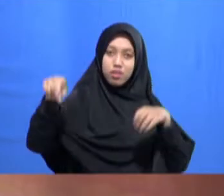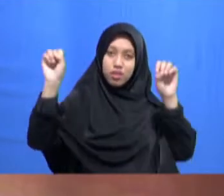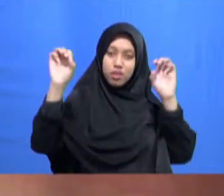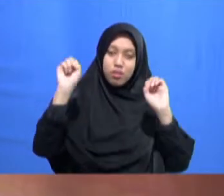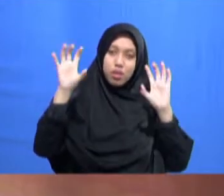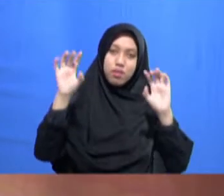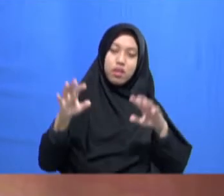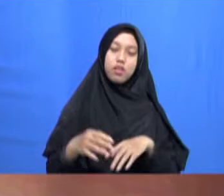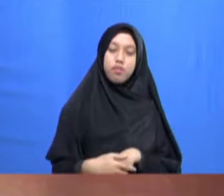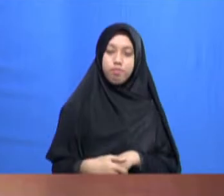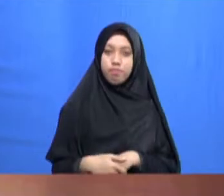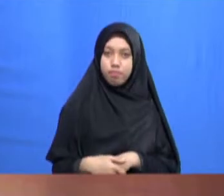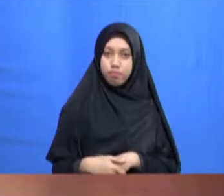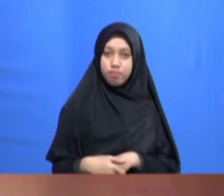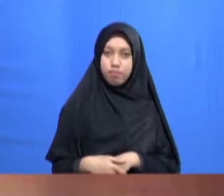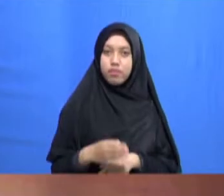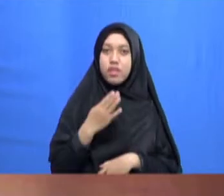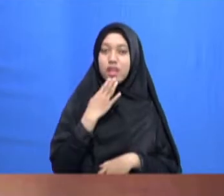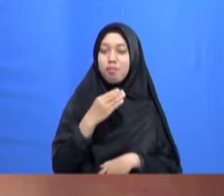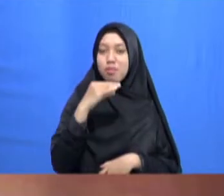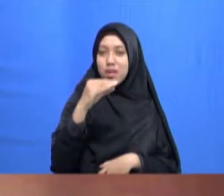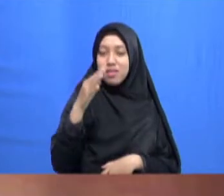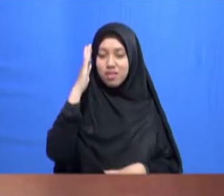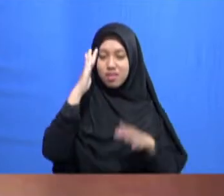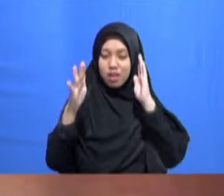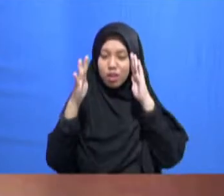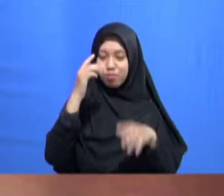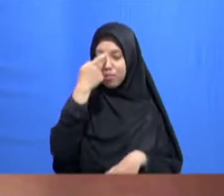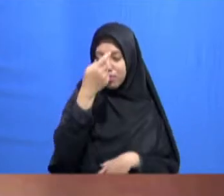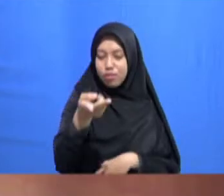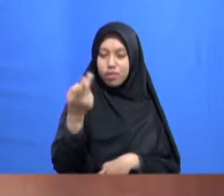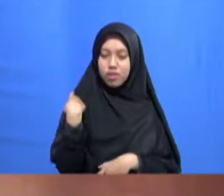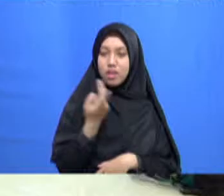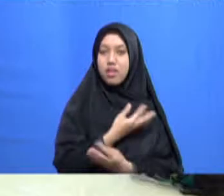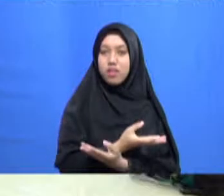warahmatullahi wabarakatuh. Selamat pagi, salam sejahtera buat kita sekalian.